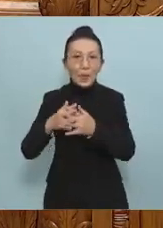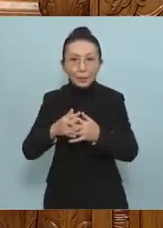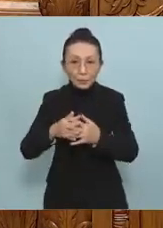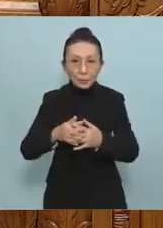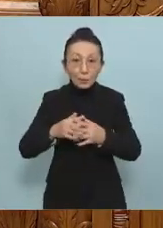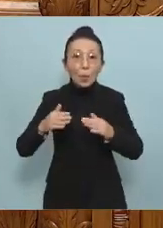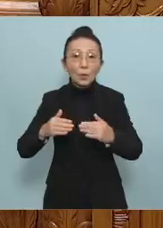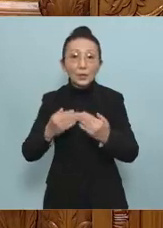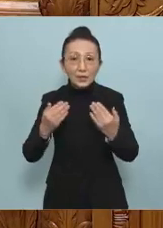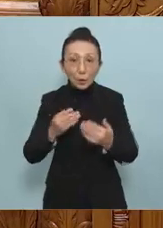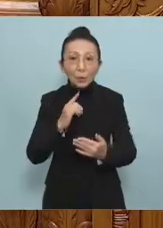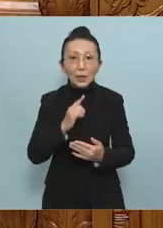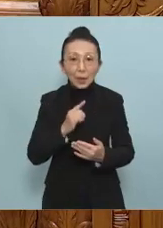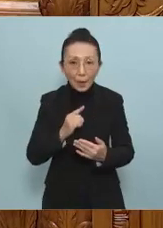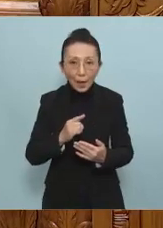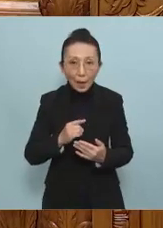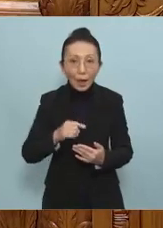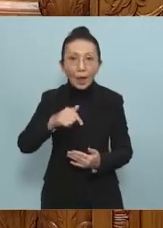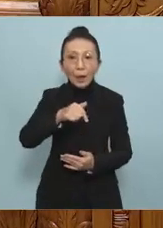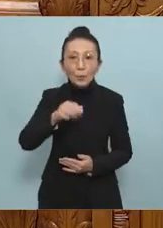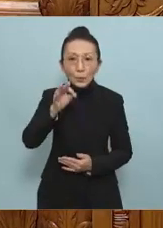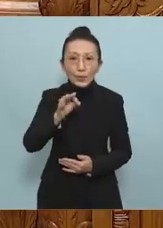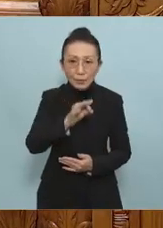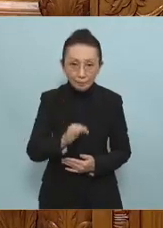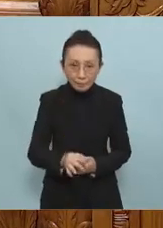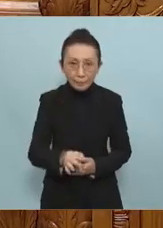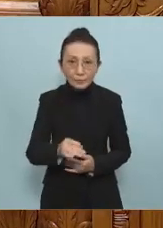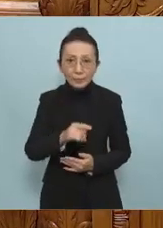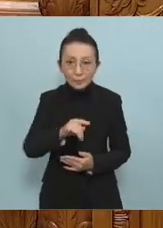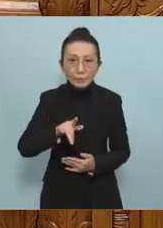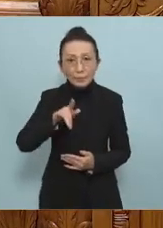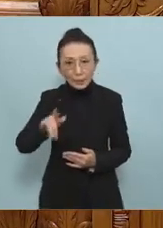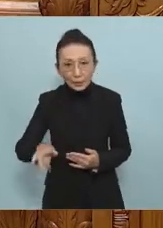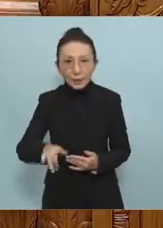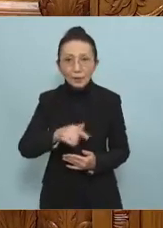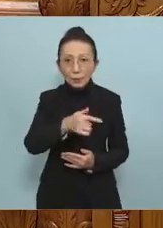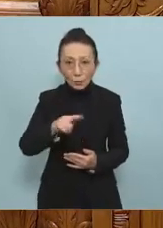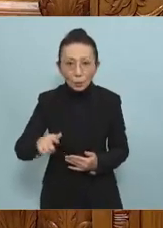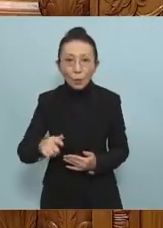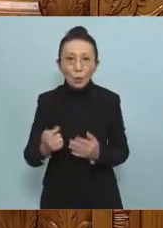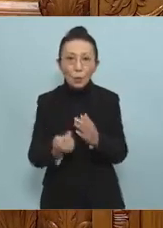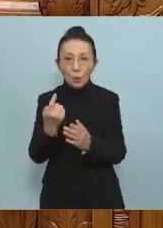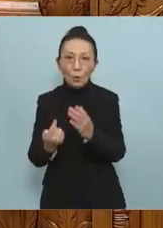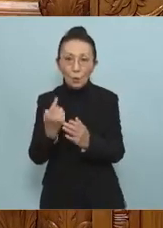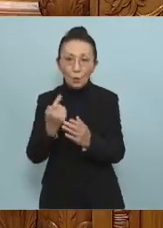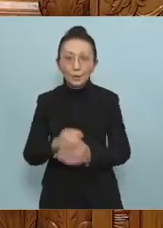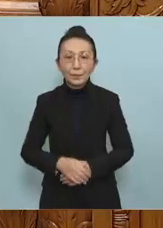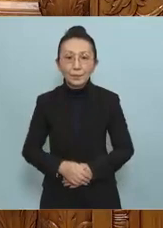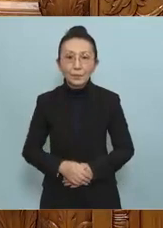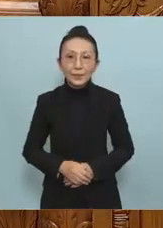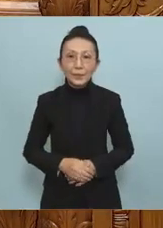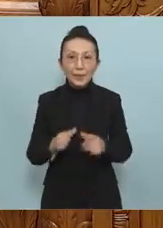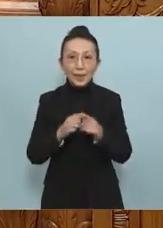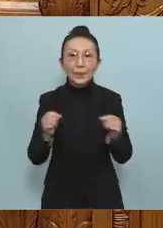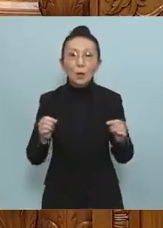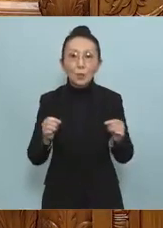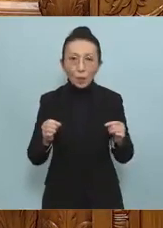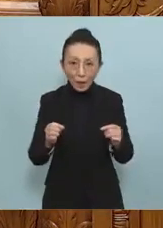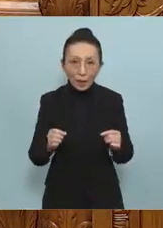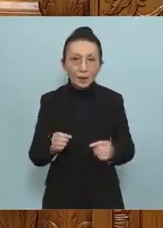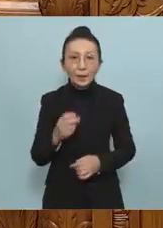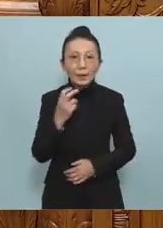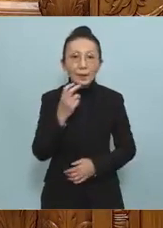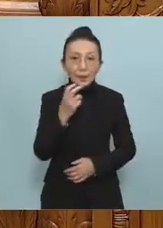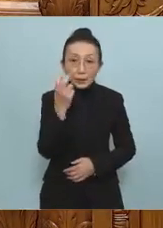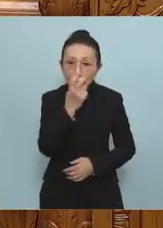品、コンテナの落下、墜落、不時着等多発しています。しかし日本は独自の事故調査を一